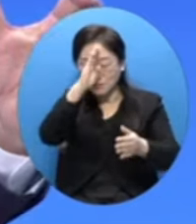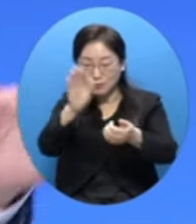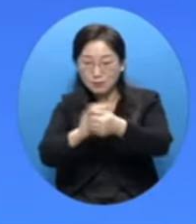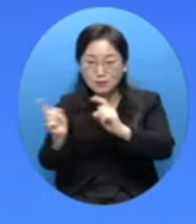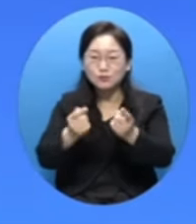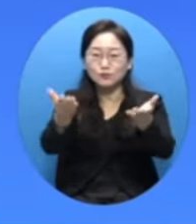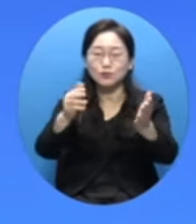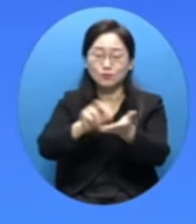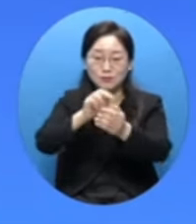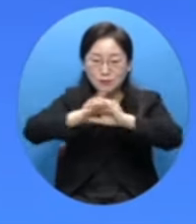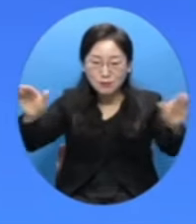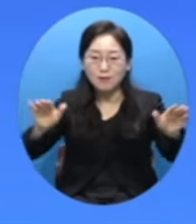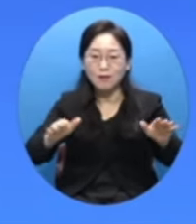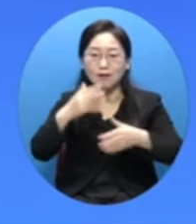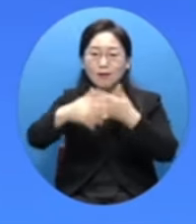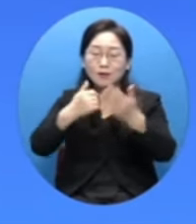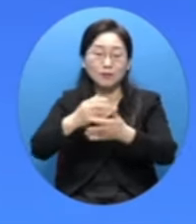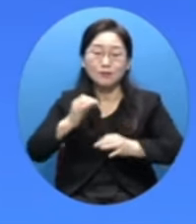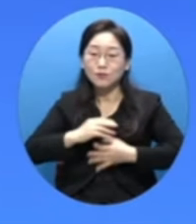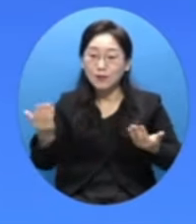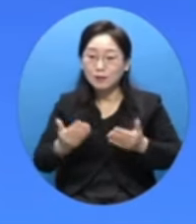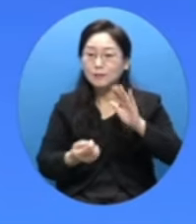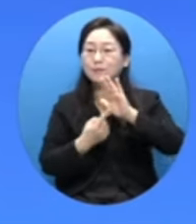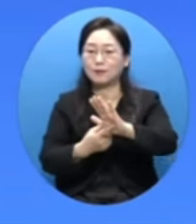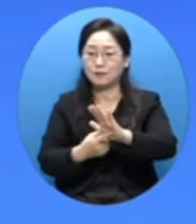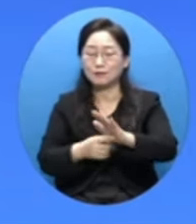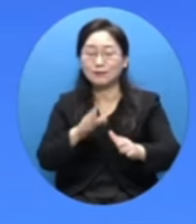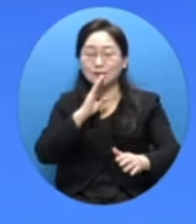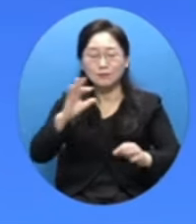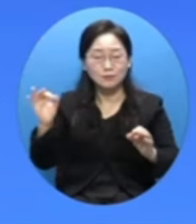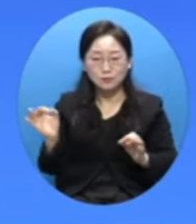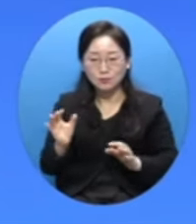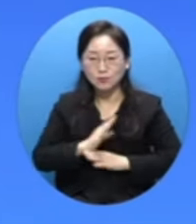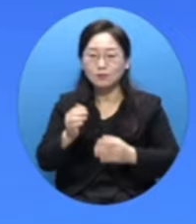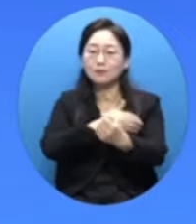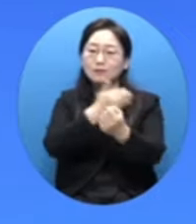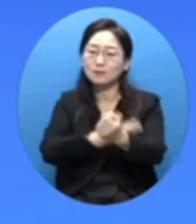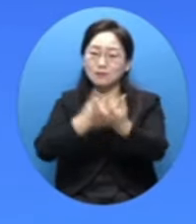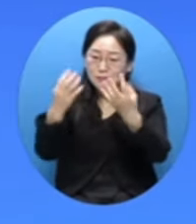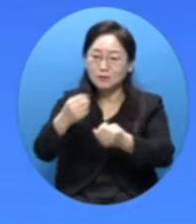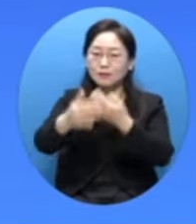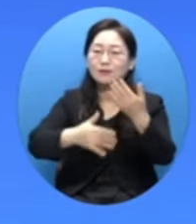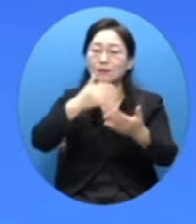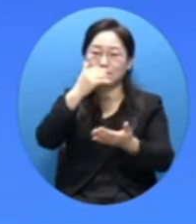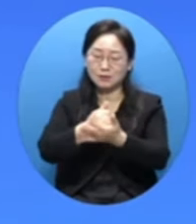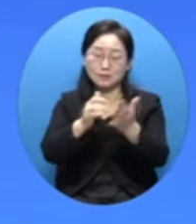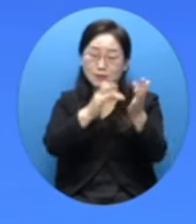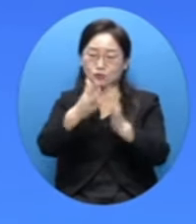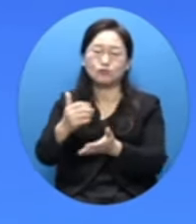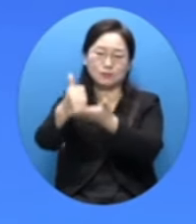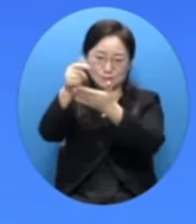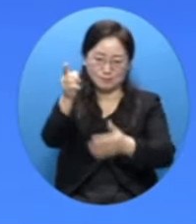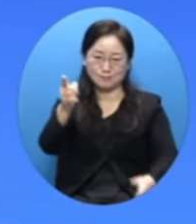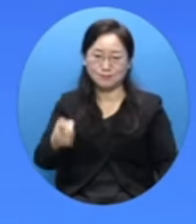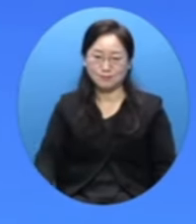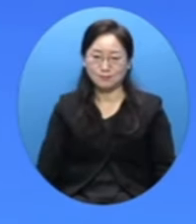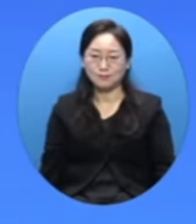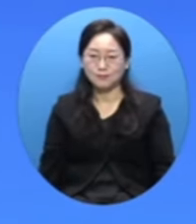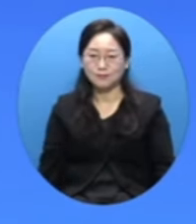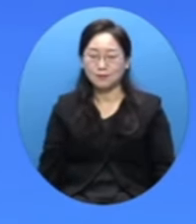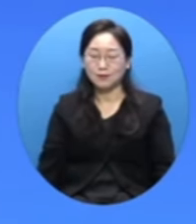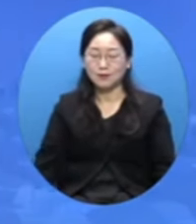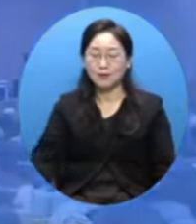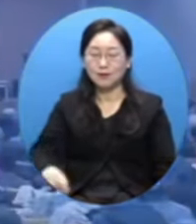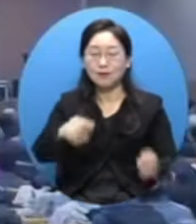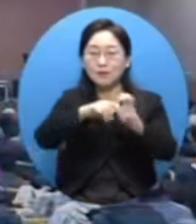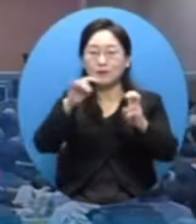고치시고 문제를 해결하시고 하나님의 놀라운 역사를 이루시는 참으로 놀라운 능력 많으신 하나님이신 예수님이신 것입니다.